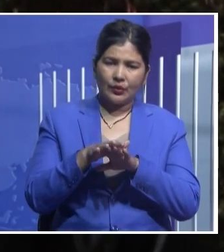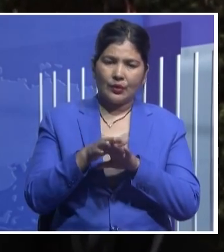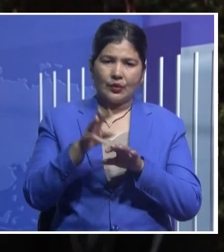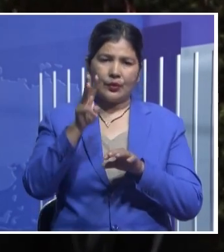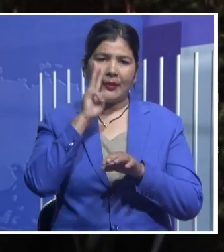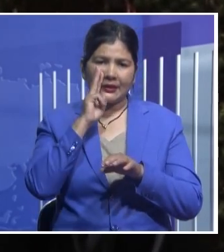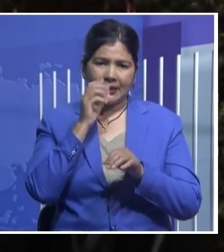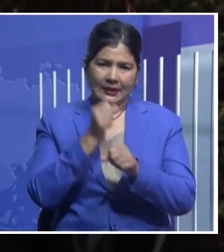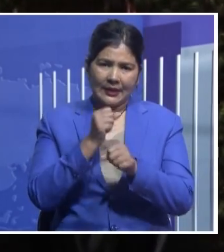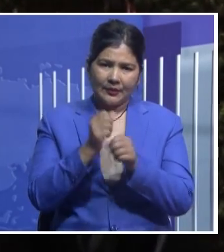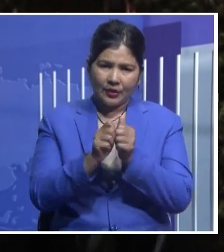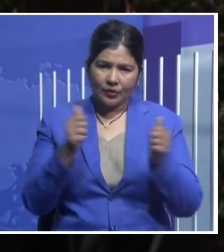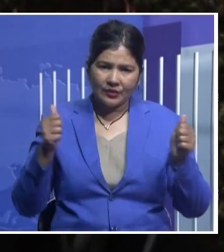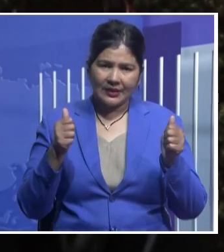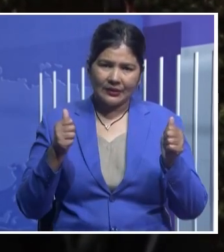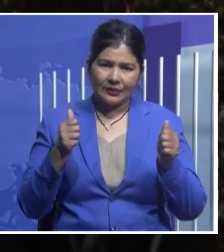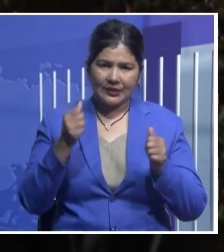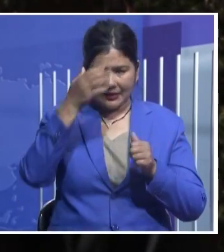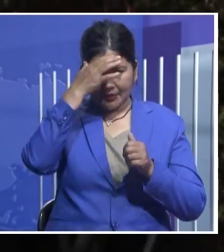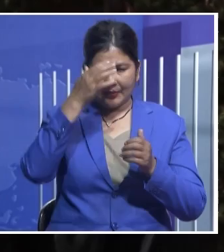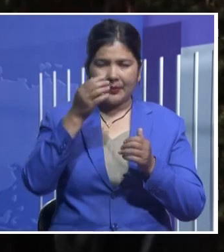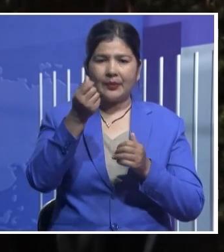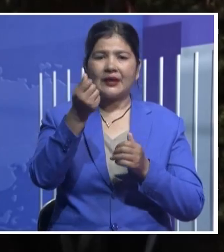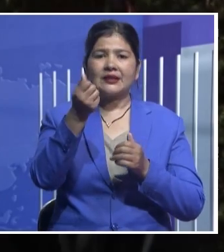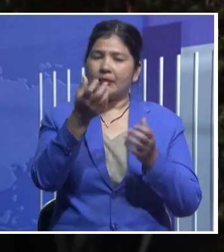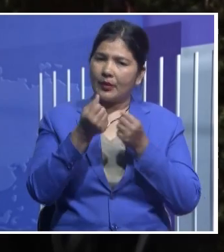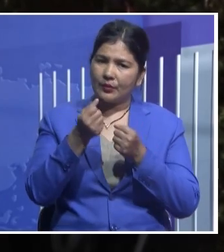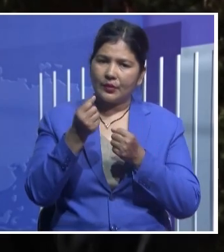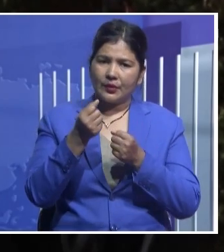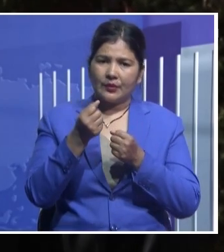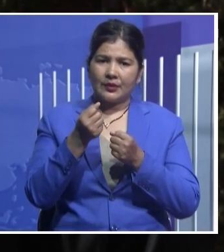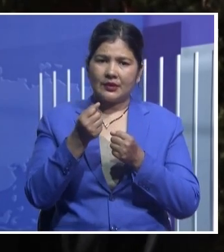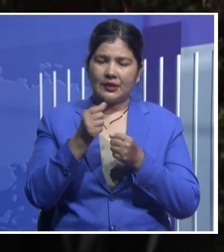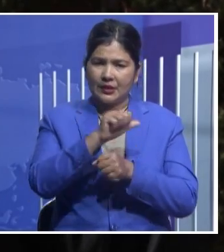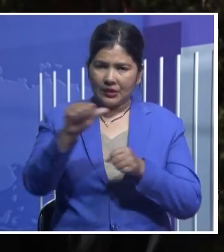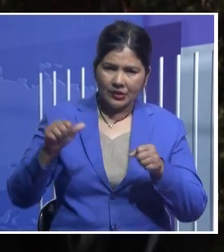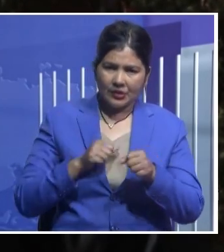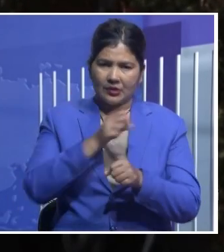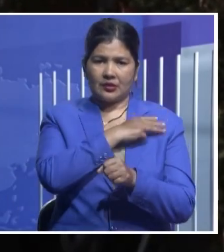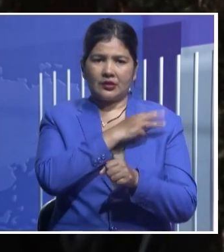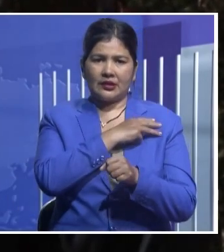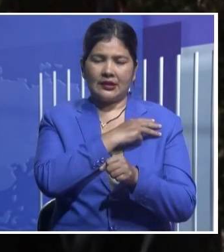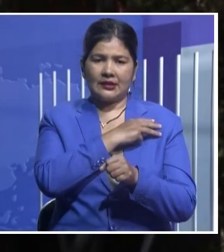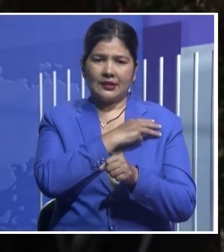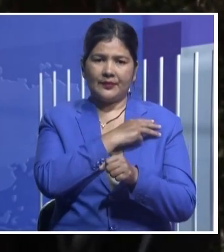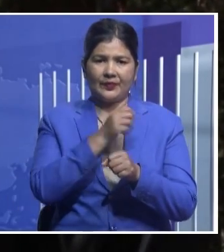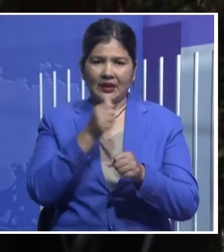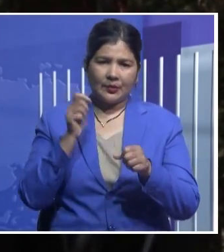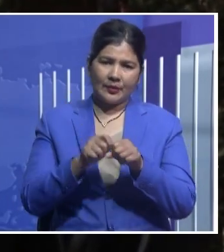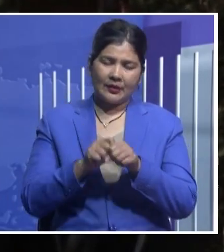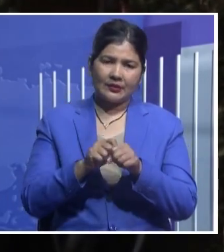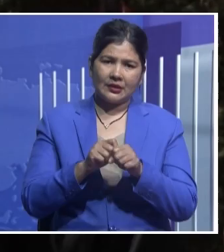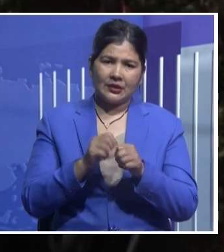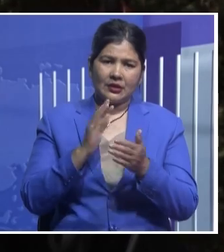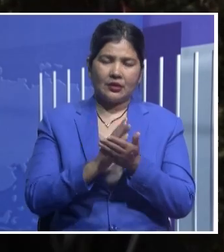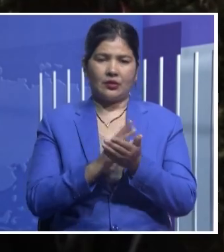लागि त काम गरे अनुसारको पारिश्रमिक पाउनुपर्ने, त्यो जनशक्तिलाई टिकाइराख्नको लागि चाहिँ अझै उहाँहरूलाई चाहिँ कसरी